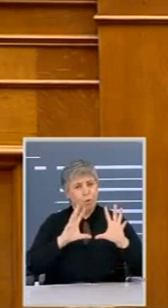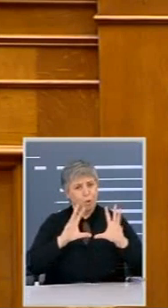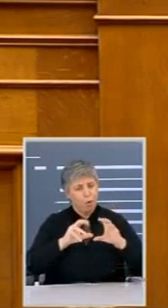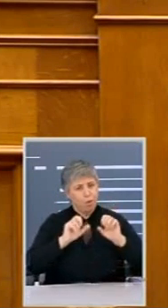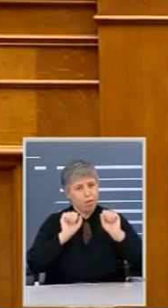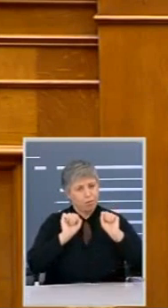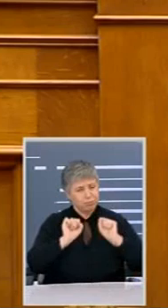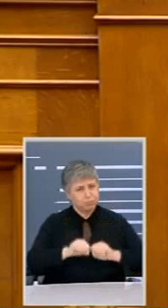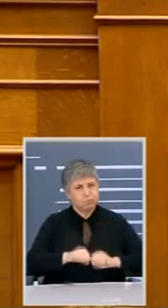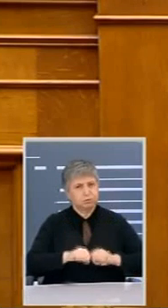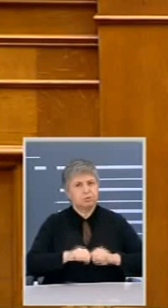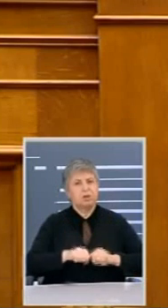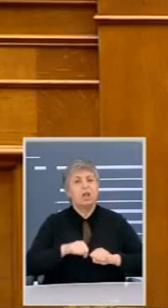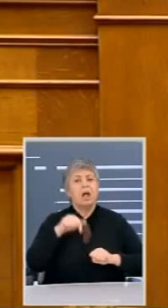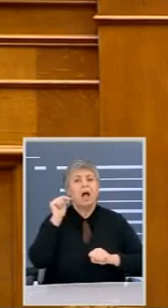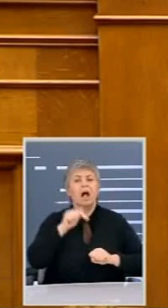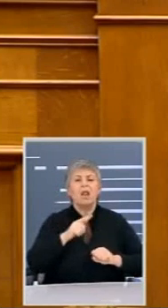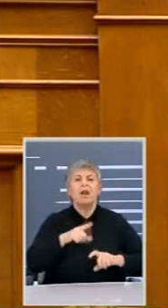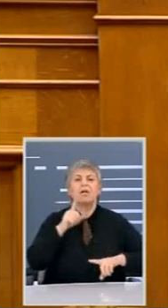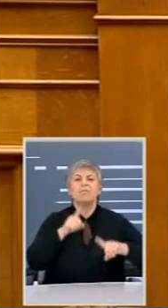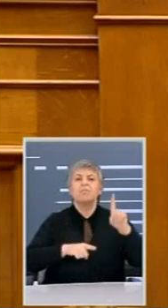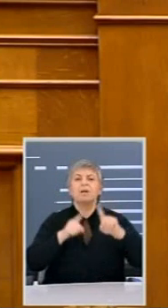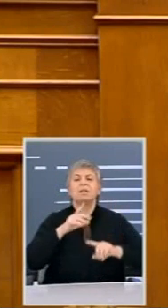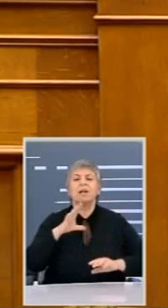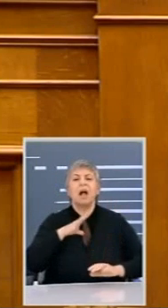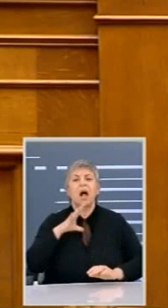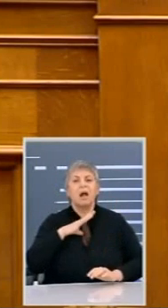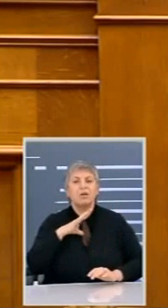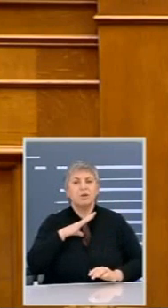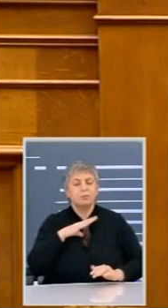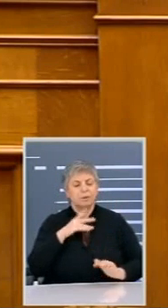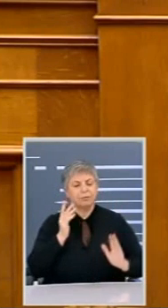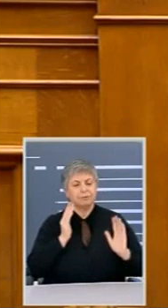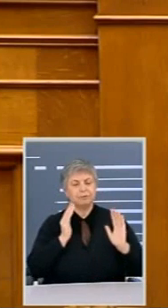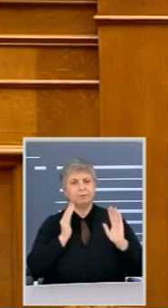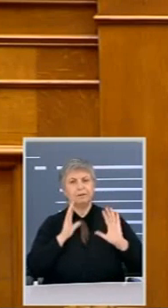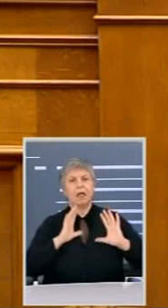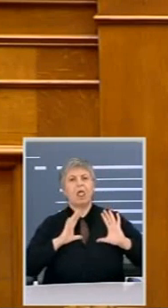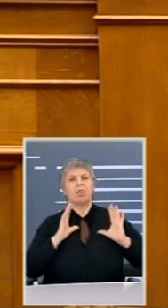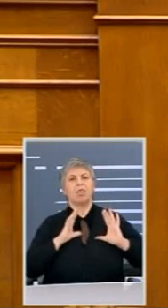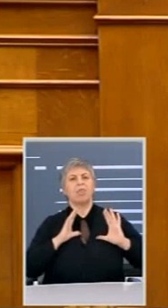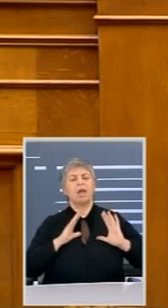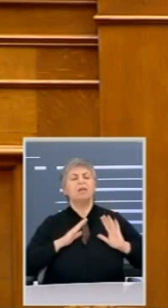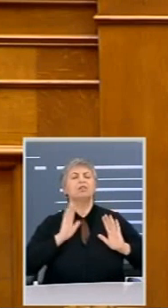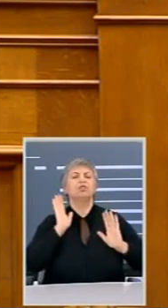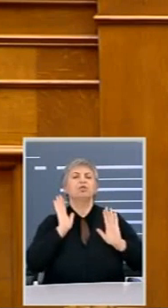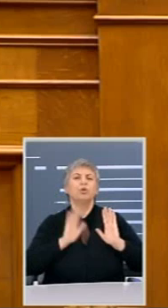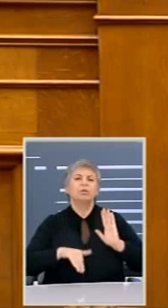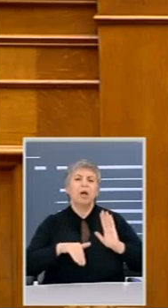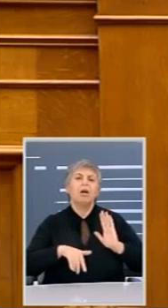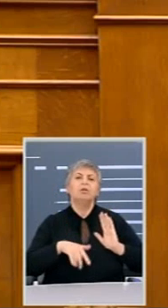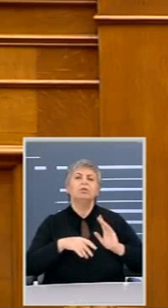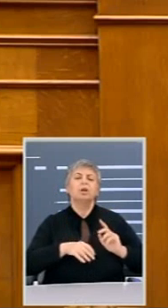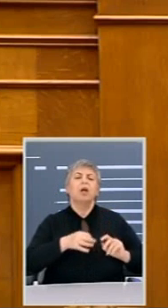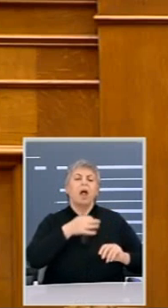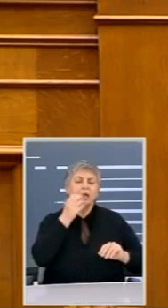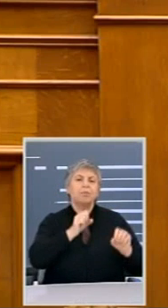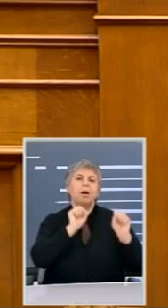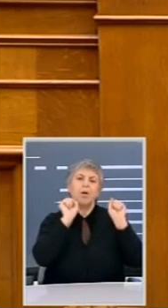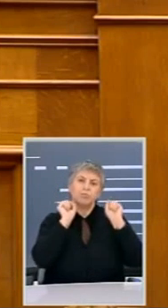ότι κάποιοι έκαναν την ανάγκη φιλοτιμία και ψήφισαν, γιατί από την πρώτη στιγμή άρχισε η υπονόμευση αυτής της